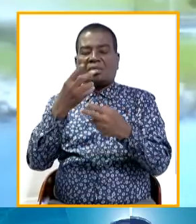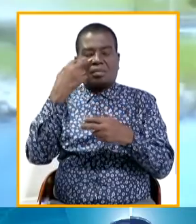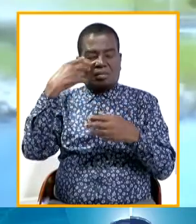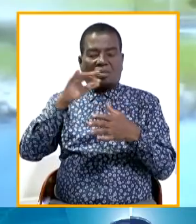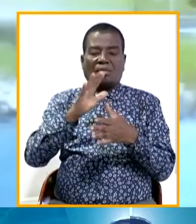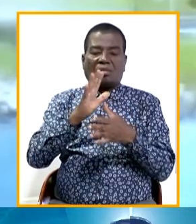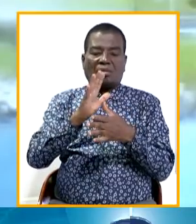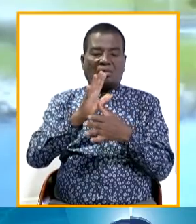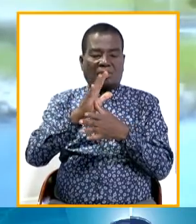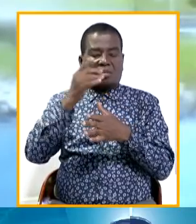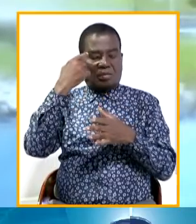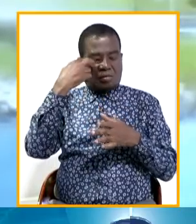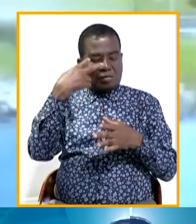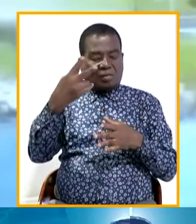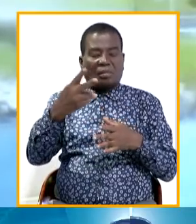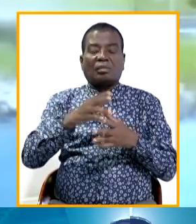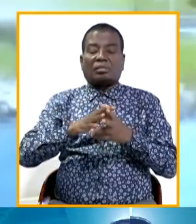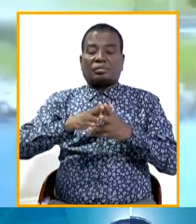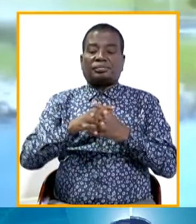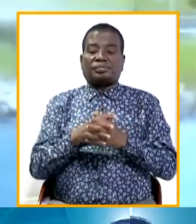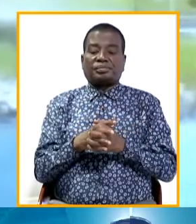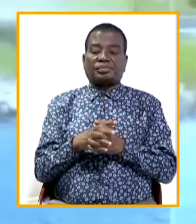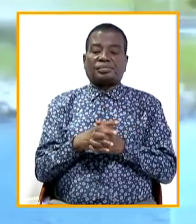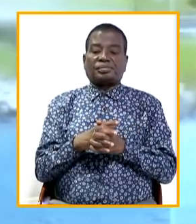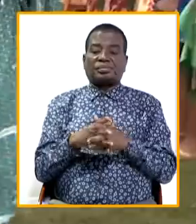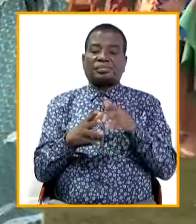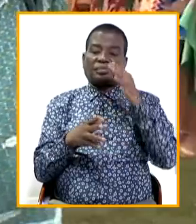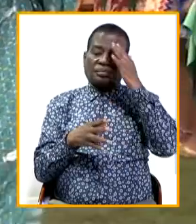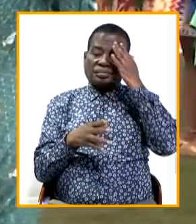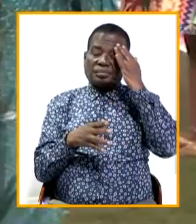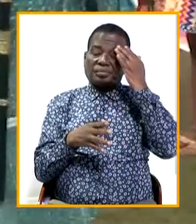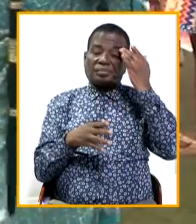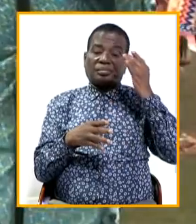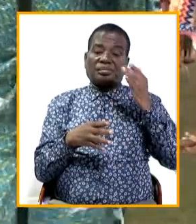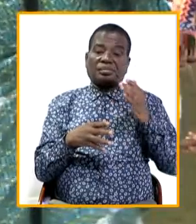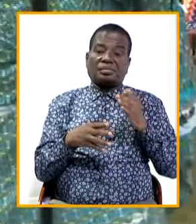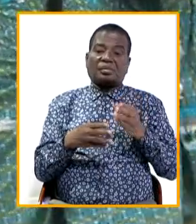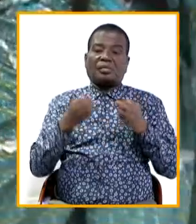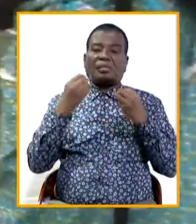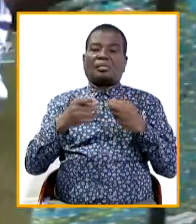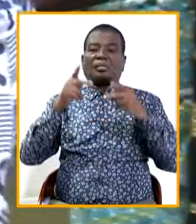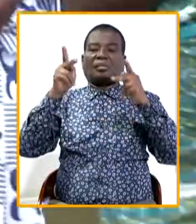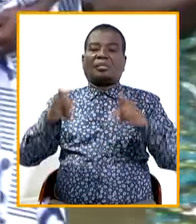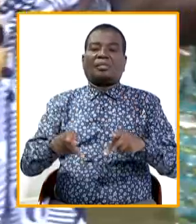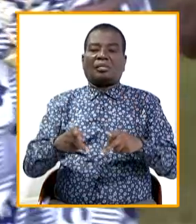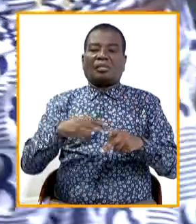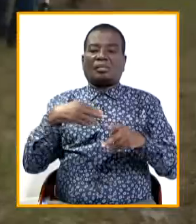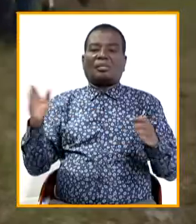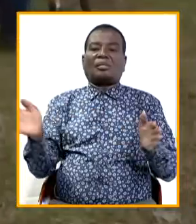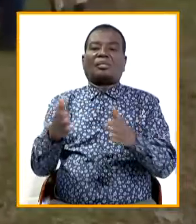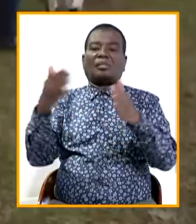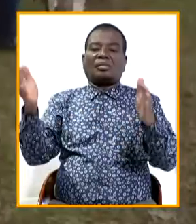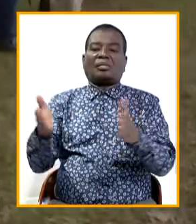Krenjabo. Marie-Chantal Akandan, Dramé Lamine, reportage. Des milliers de personnes se sont